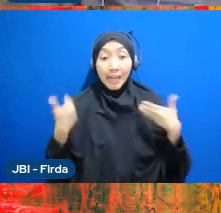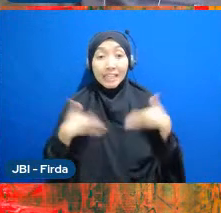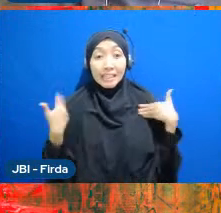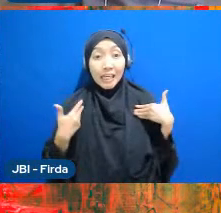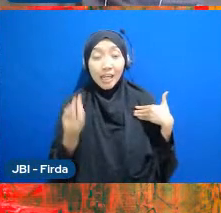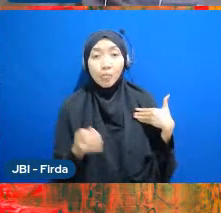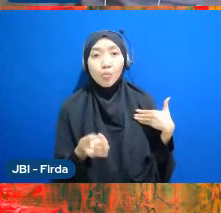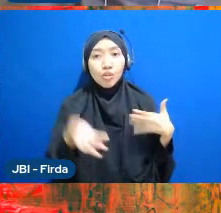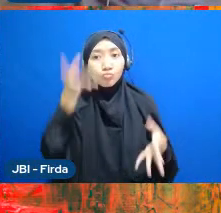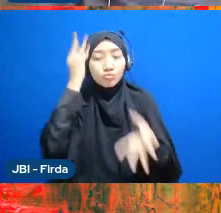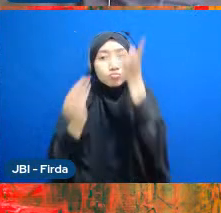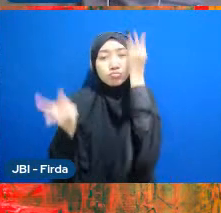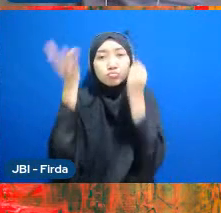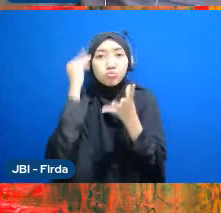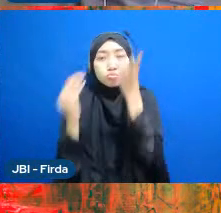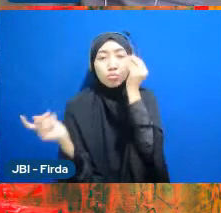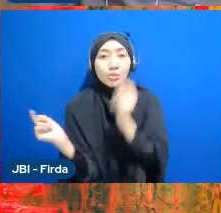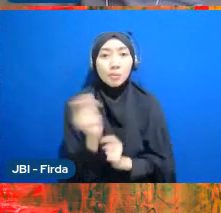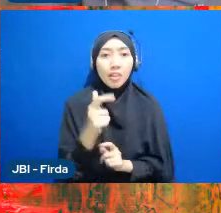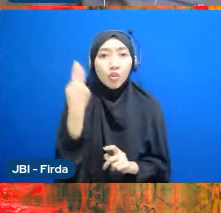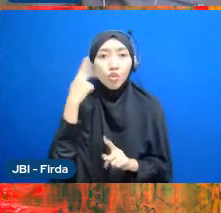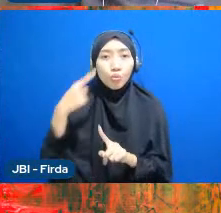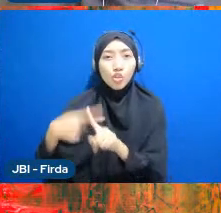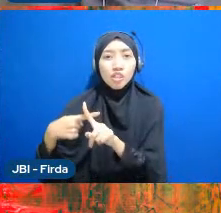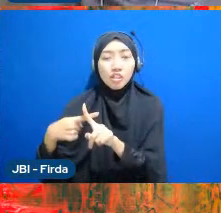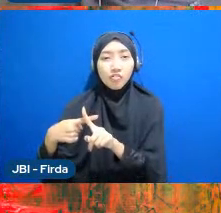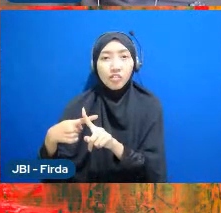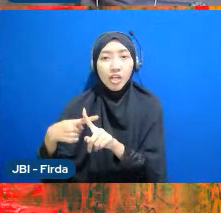mudah menyerap informasi-informasi yang positif. Jadi akan ada